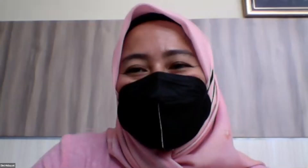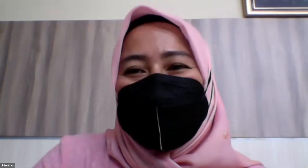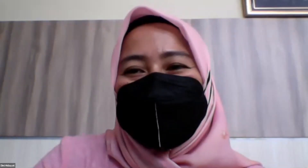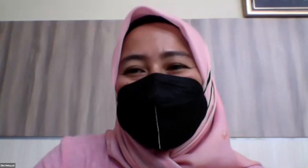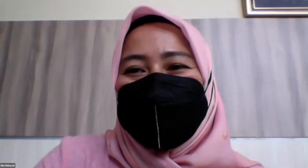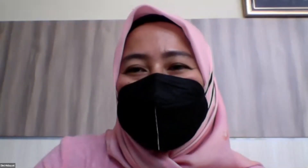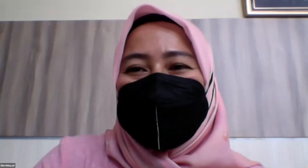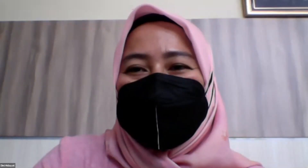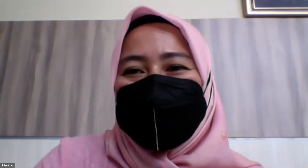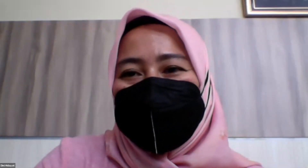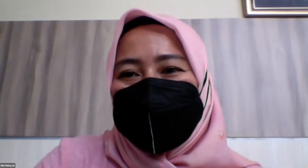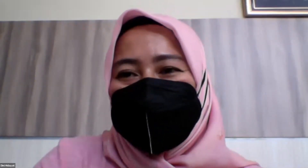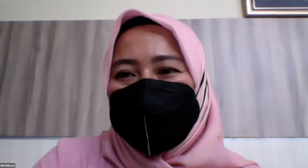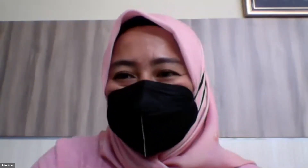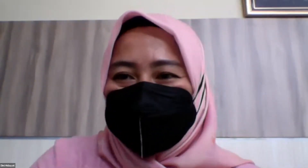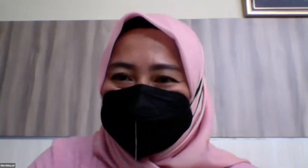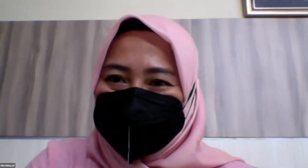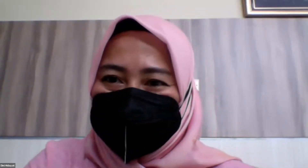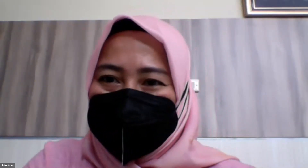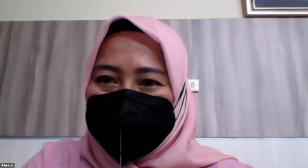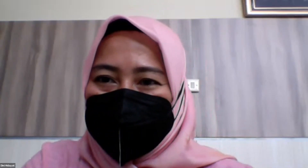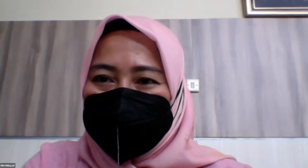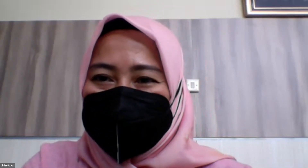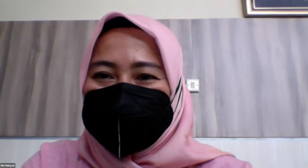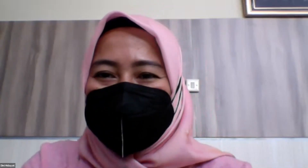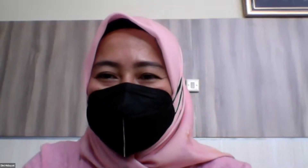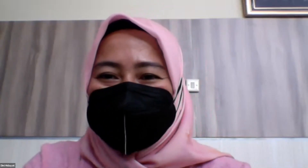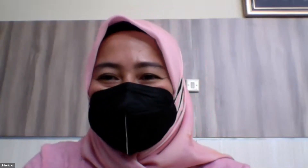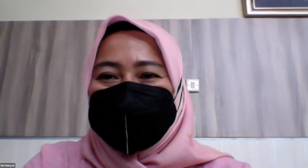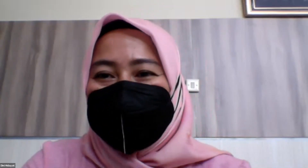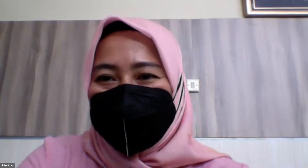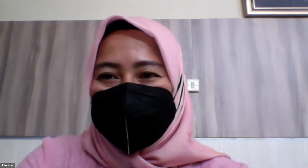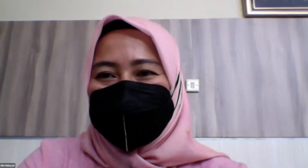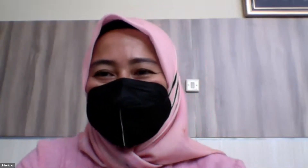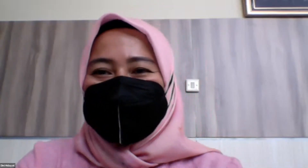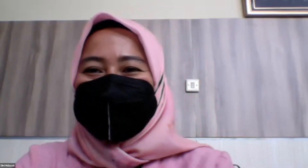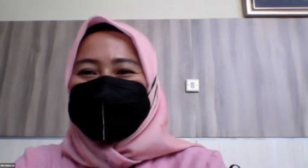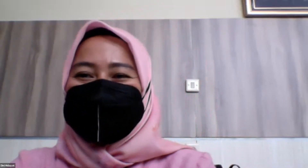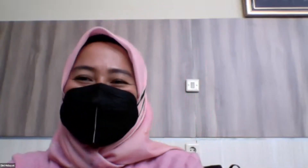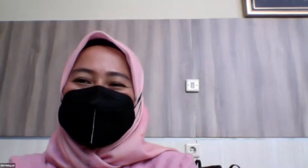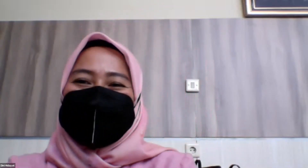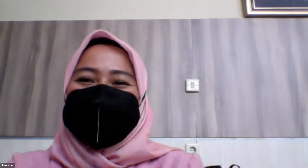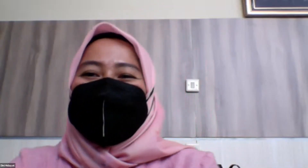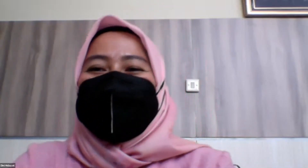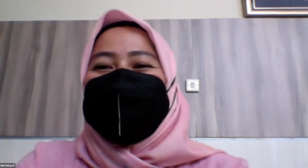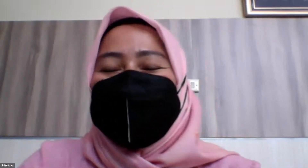Ya, soalnya mengenai vitamin ini ada yang beberapa orang menanyakan, 3 malah.